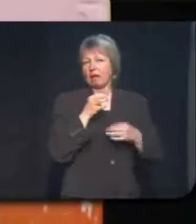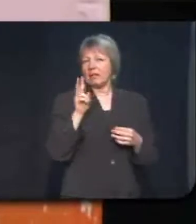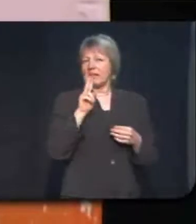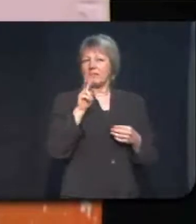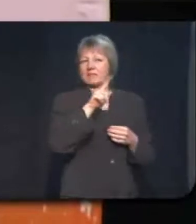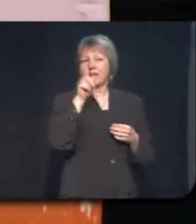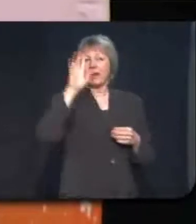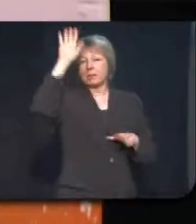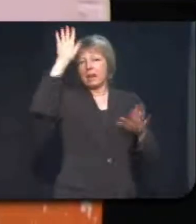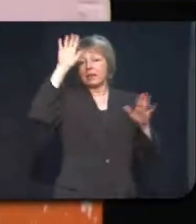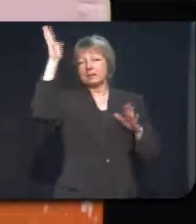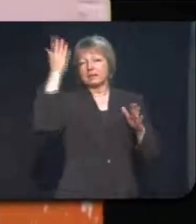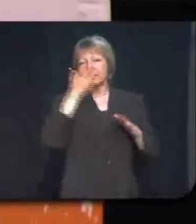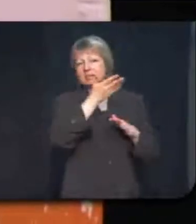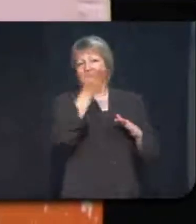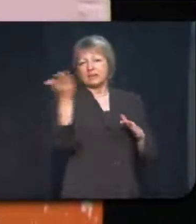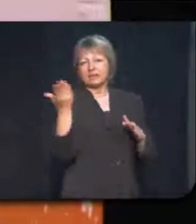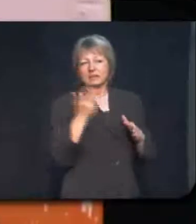wedeln